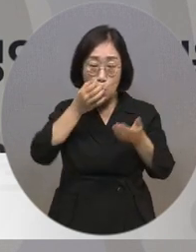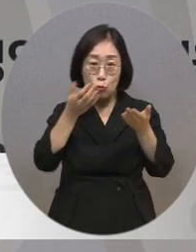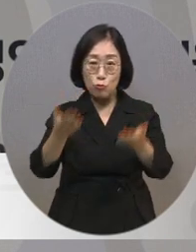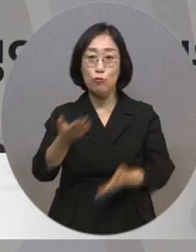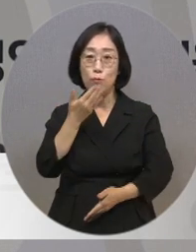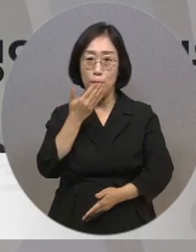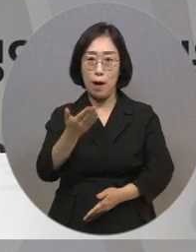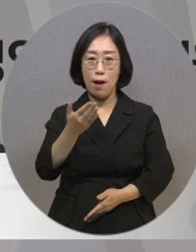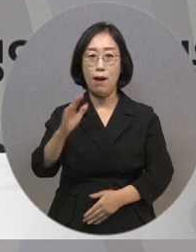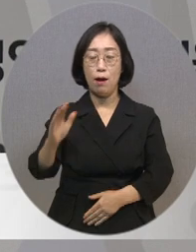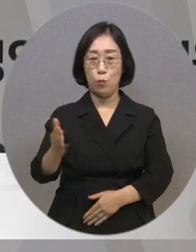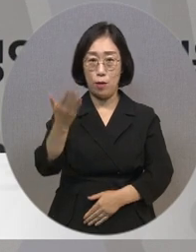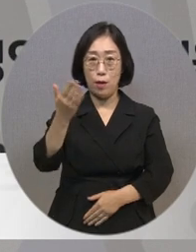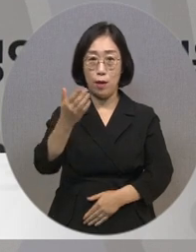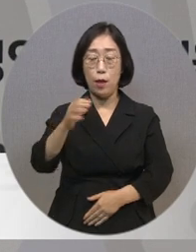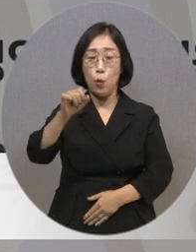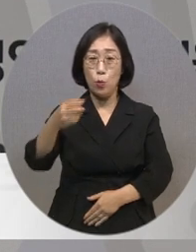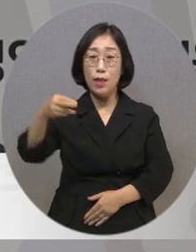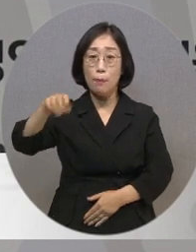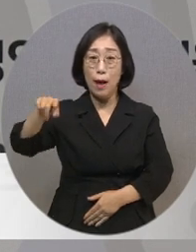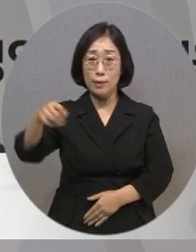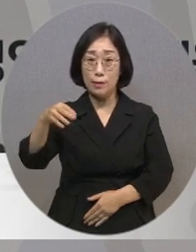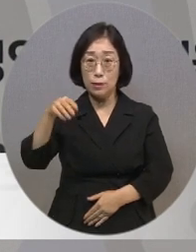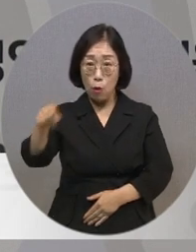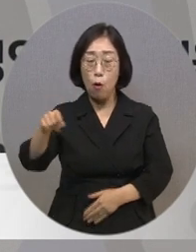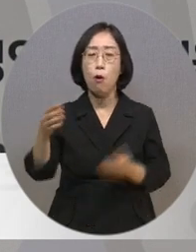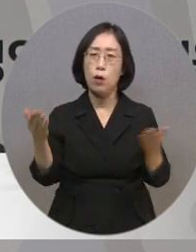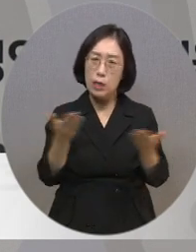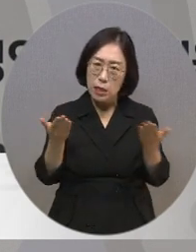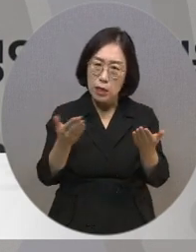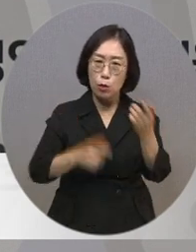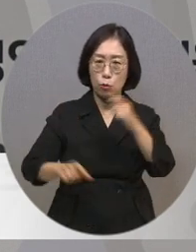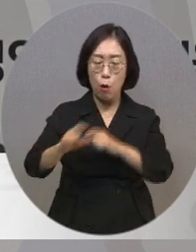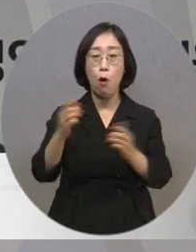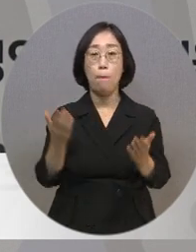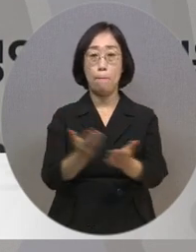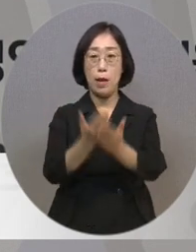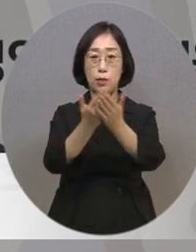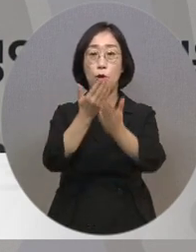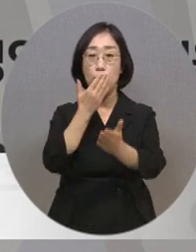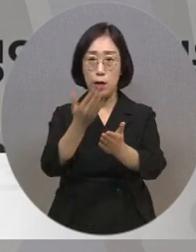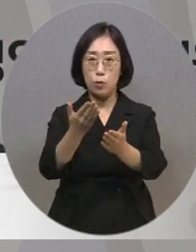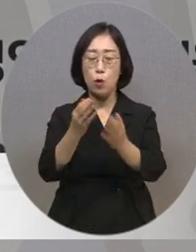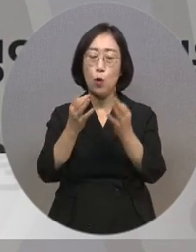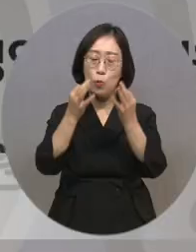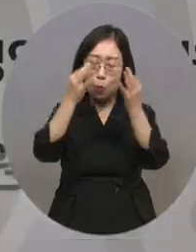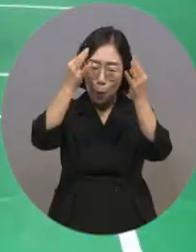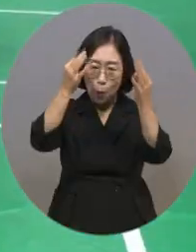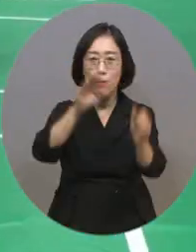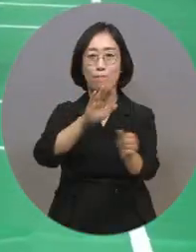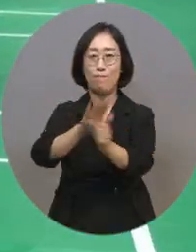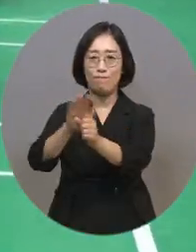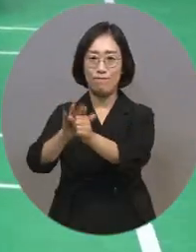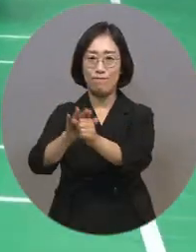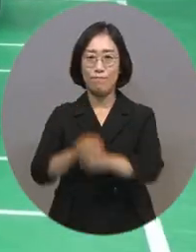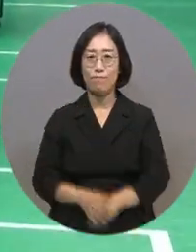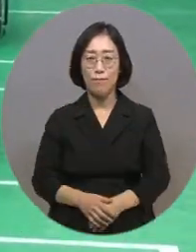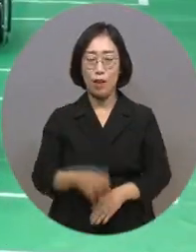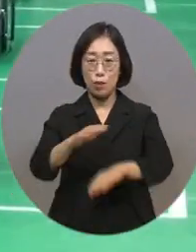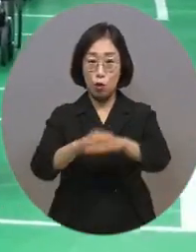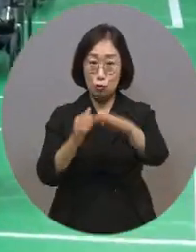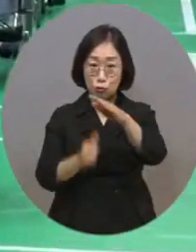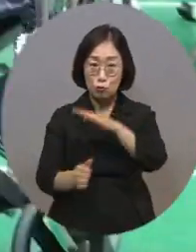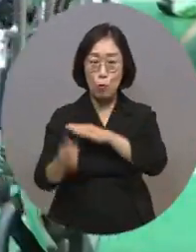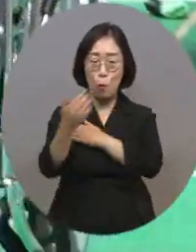것 같습니다. 이 휠마스터 직무가 더욱더 발전할 수 있도록 노력을 하도록 하겠습니다. 선수들의